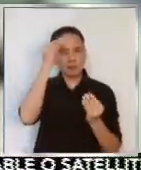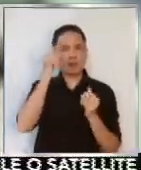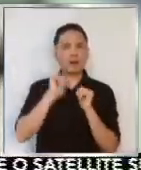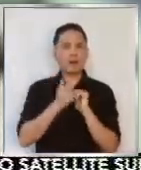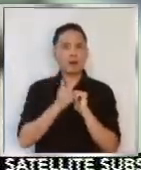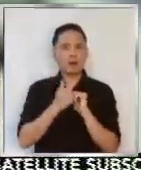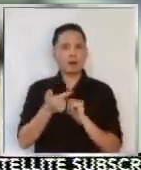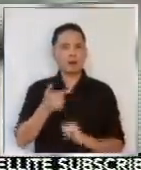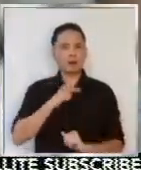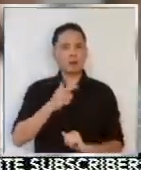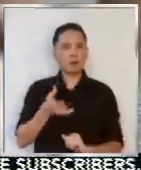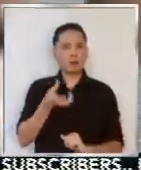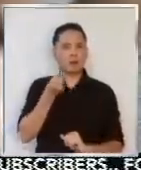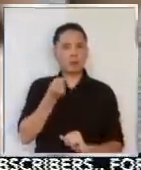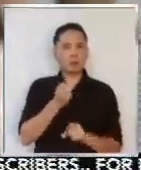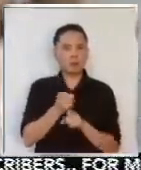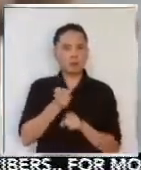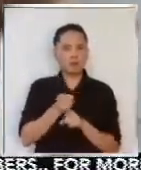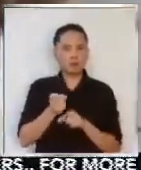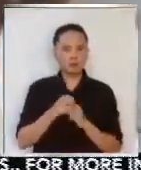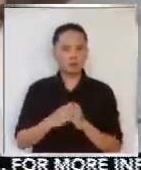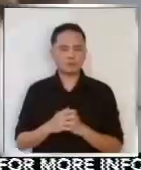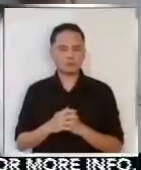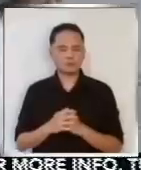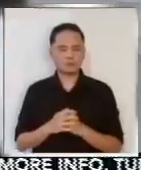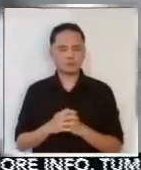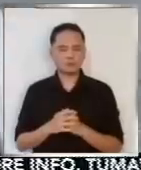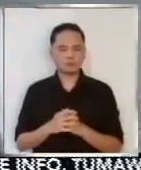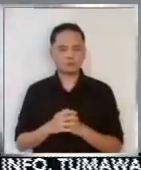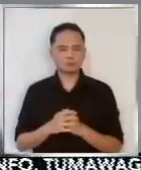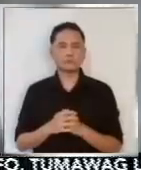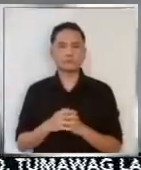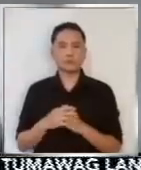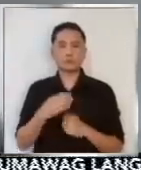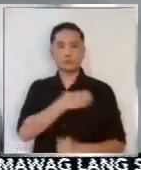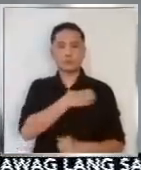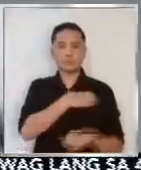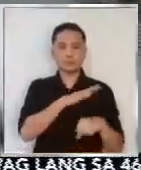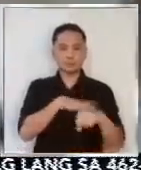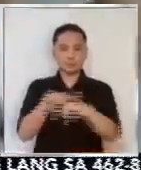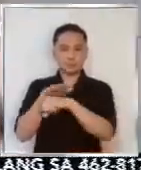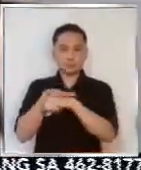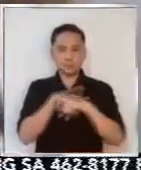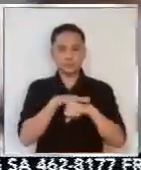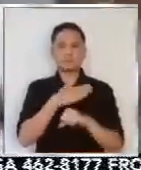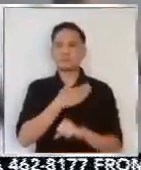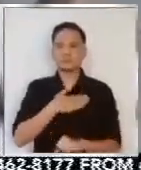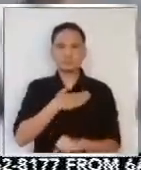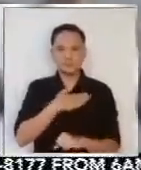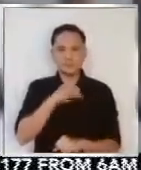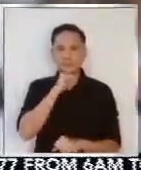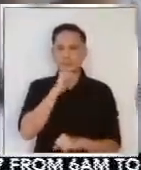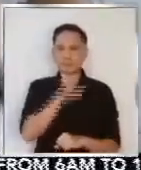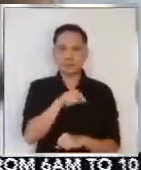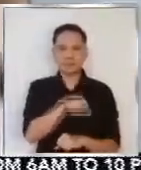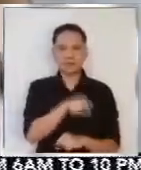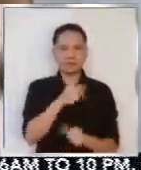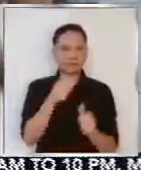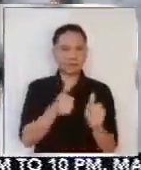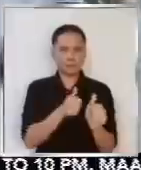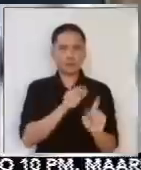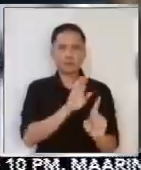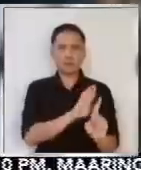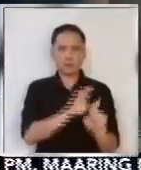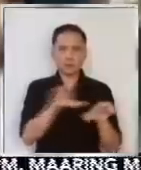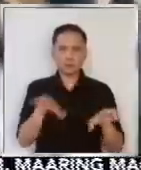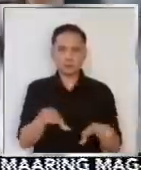din. Babala ng mga pulis, wag na wag gagayahin ang pakulo ng mga nahuling kabataan na may edad 19